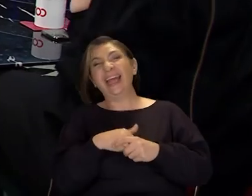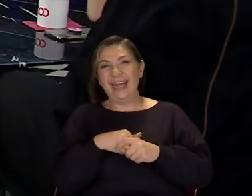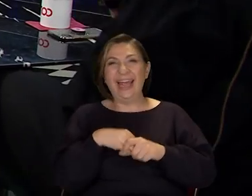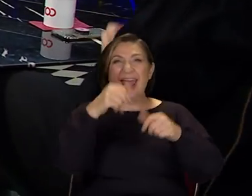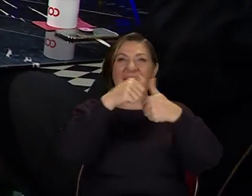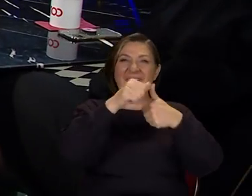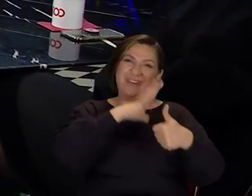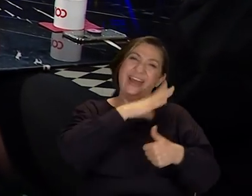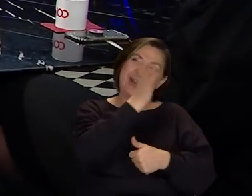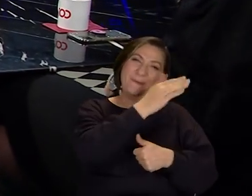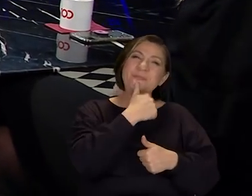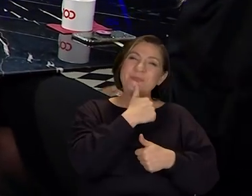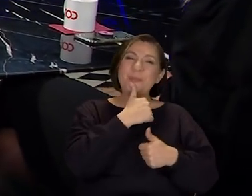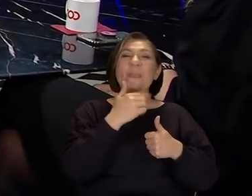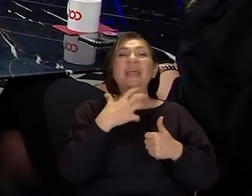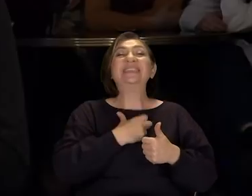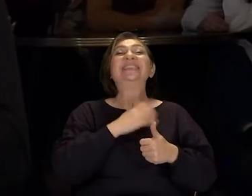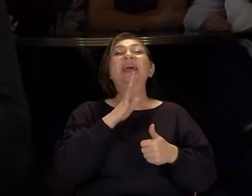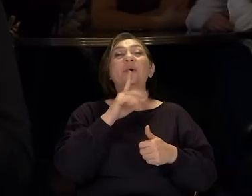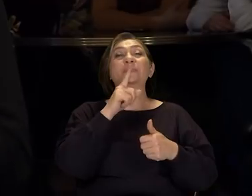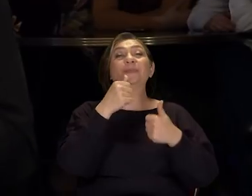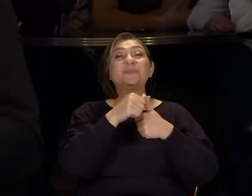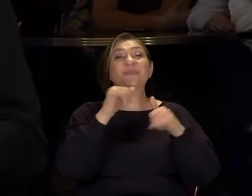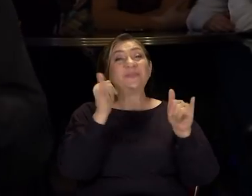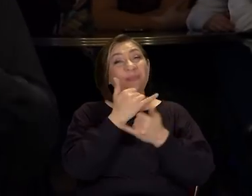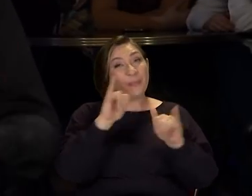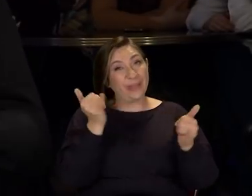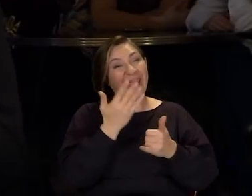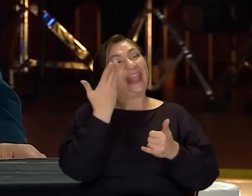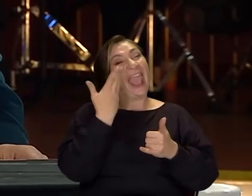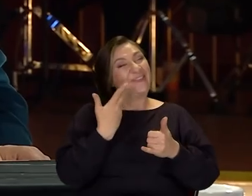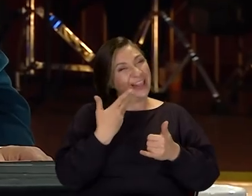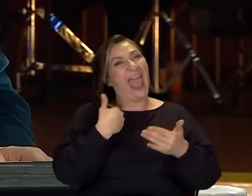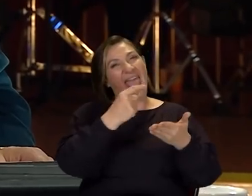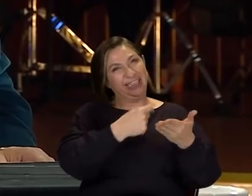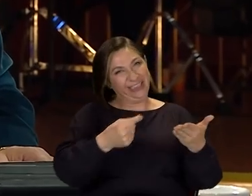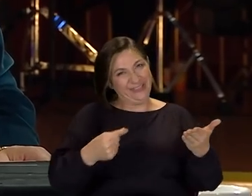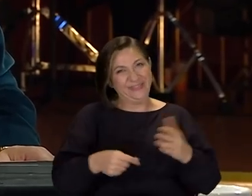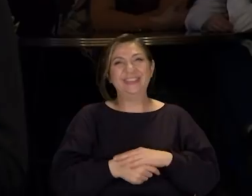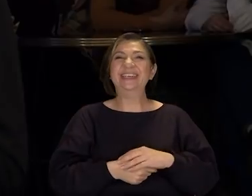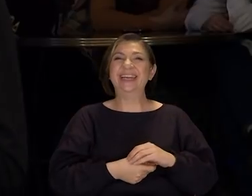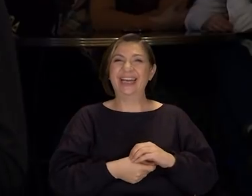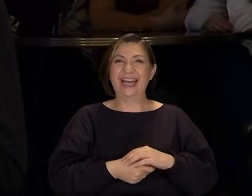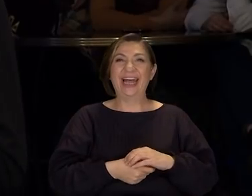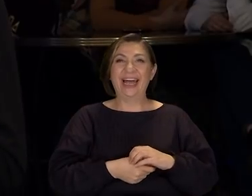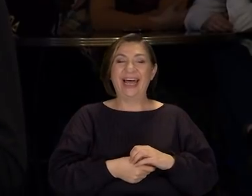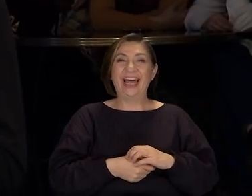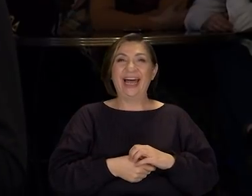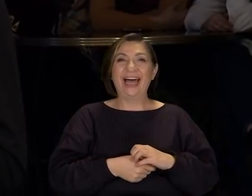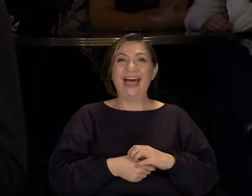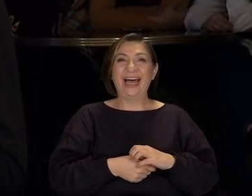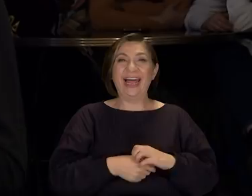kesiyoruz. O sıkıntıyla demeyelim de. O evlilik neşesiyle, keyfiyle. Evet, yazdım yani. Tabii